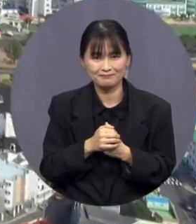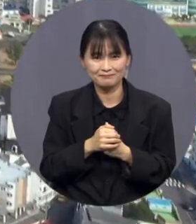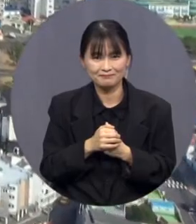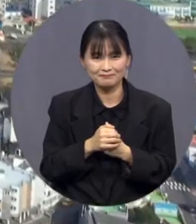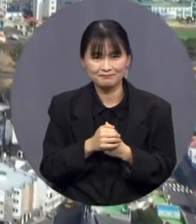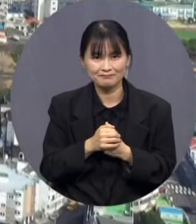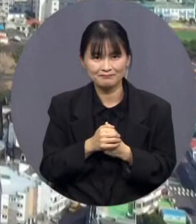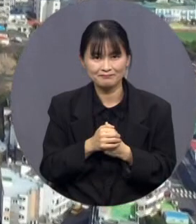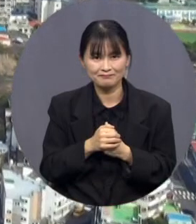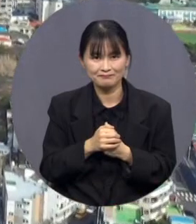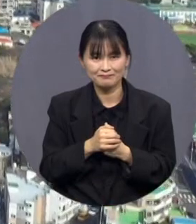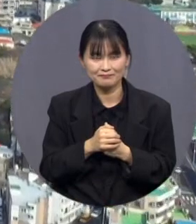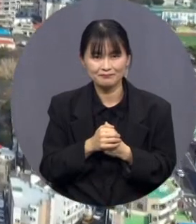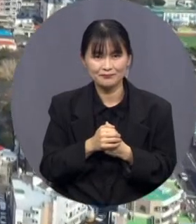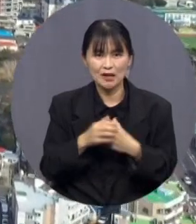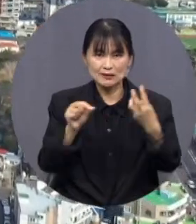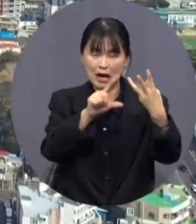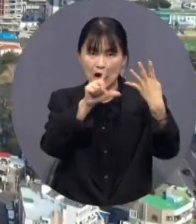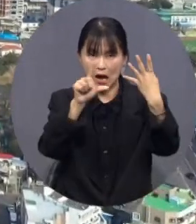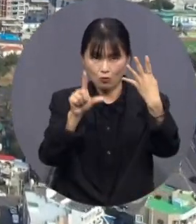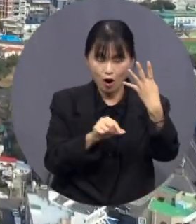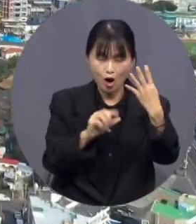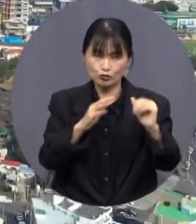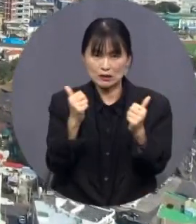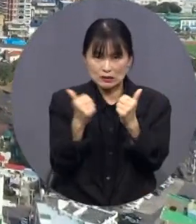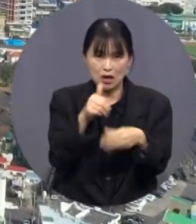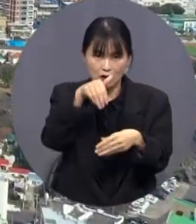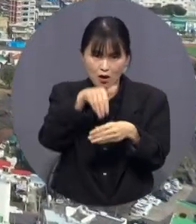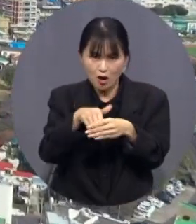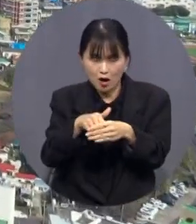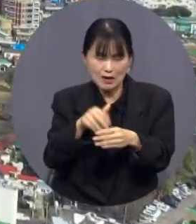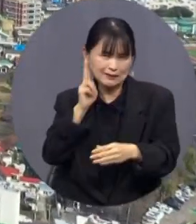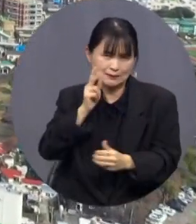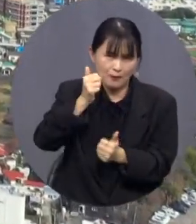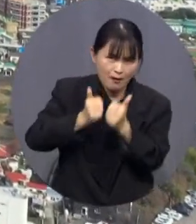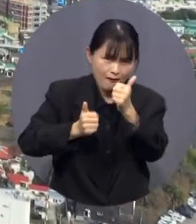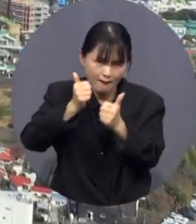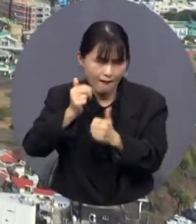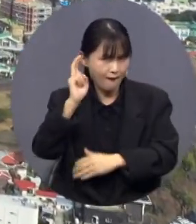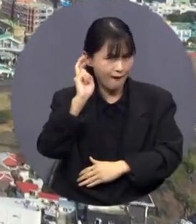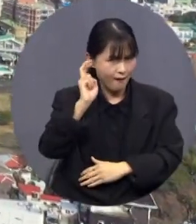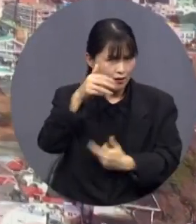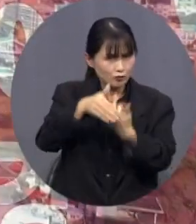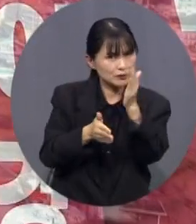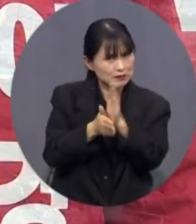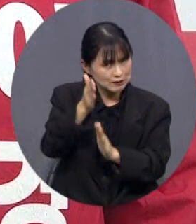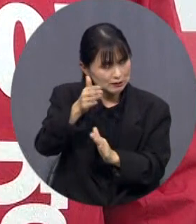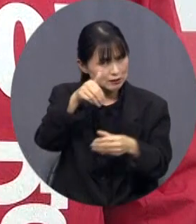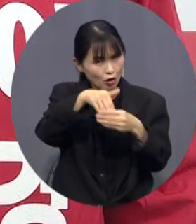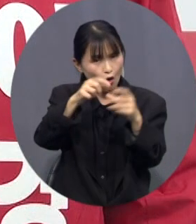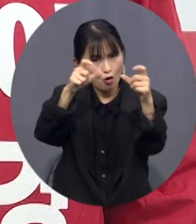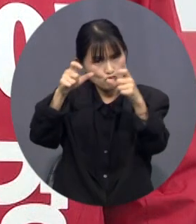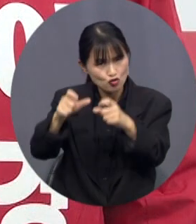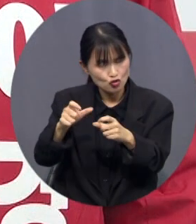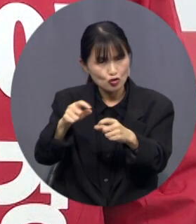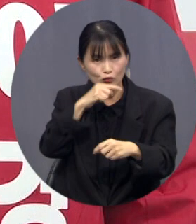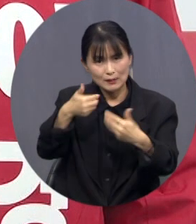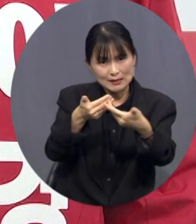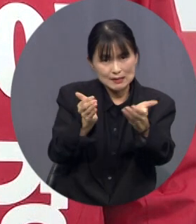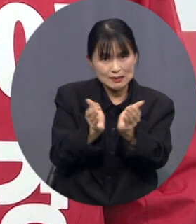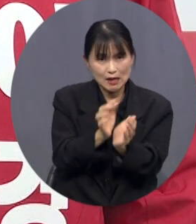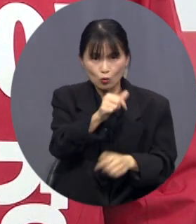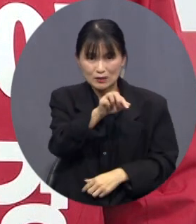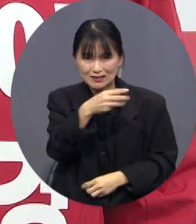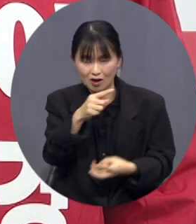만나봤습니다 오는 4월 국회의원 선거에서 치열한 접전이 예상되는 서귀포시 선거구 국민의 힘에서